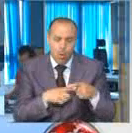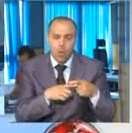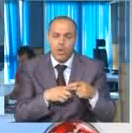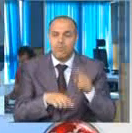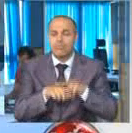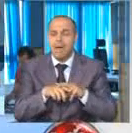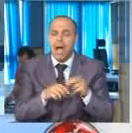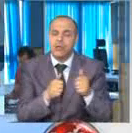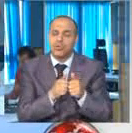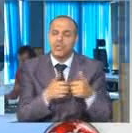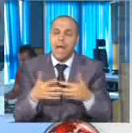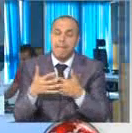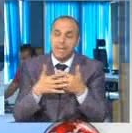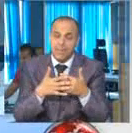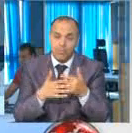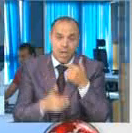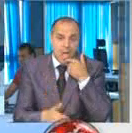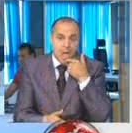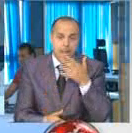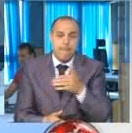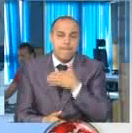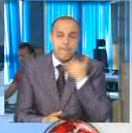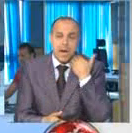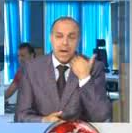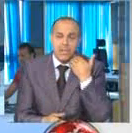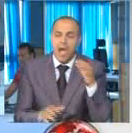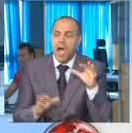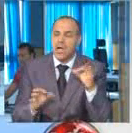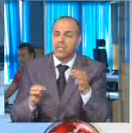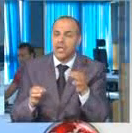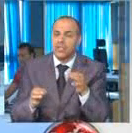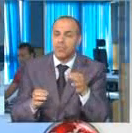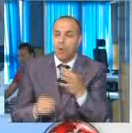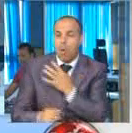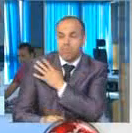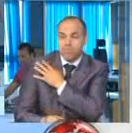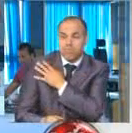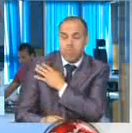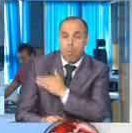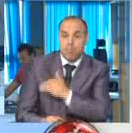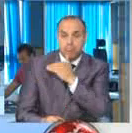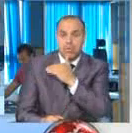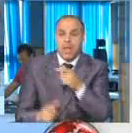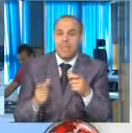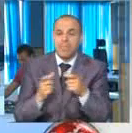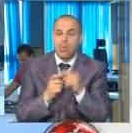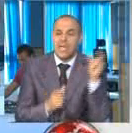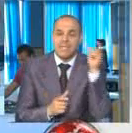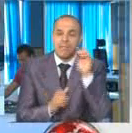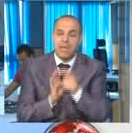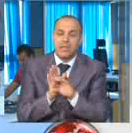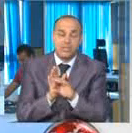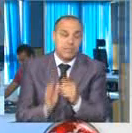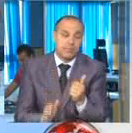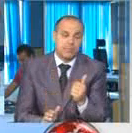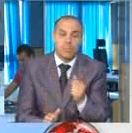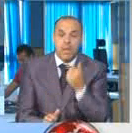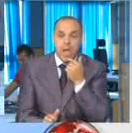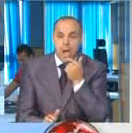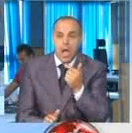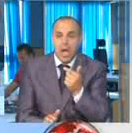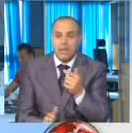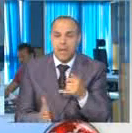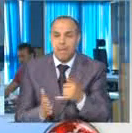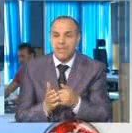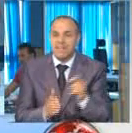تقوده الولايات المتحدة أسفرت عن مقتل العشرات، بينهم قيادي بارز بتنظيم ما يعرف بالدولة الإسلامية في